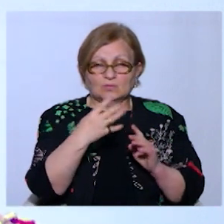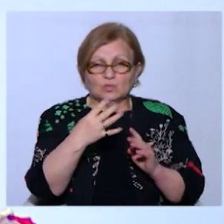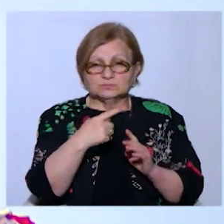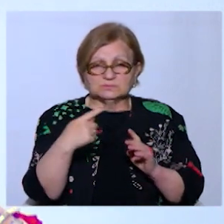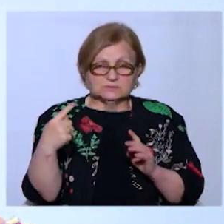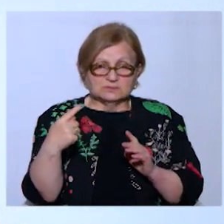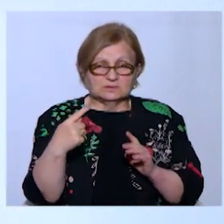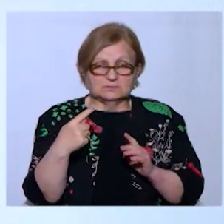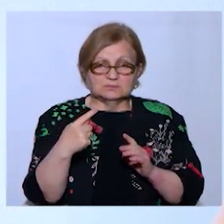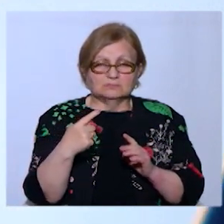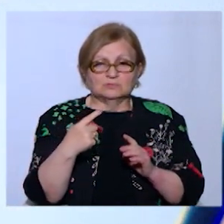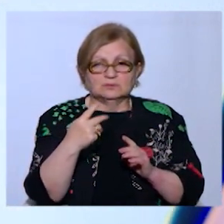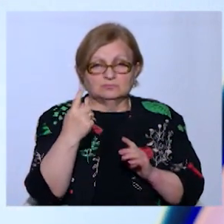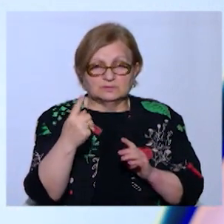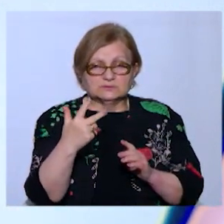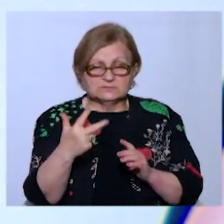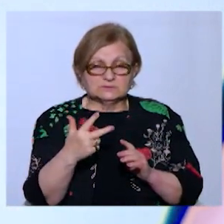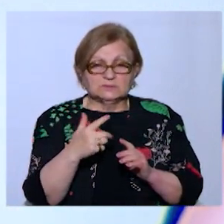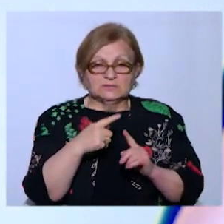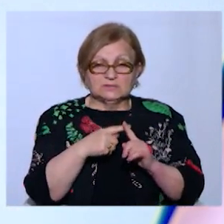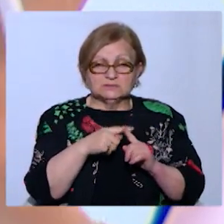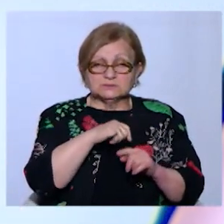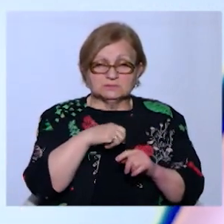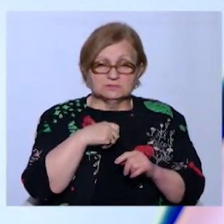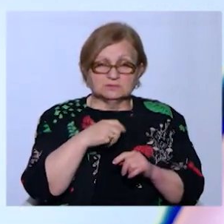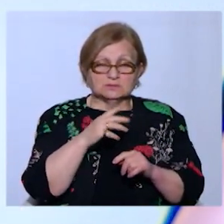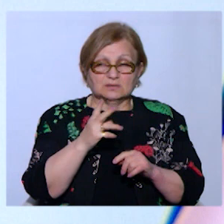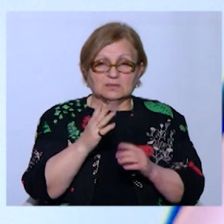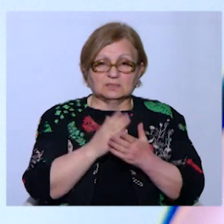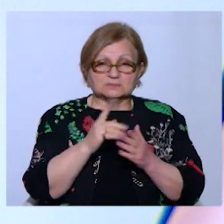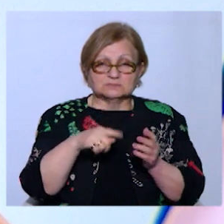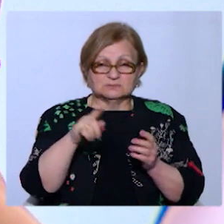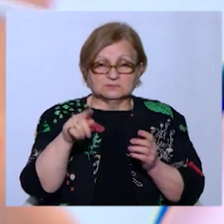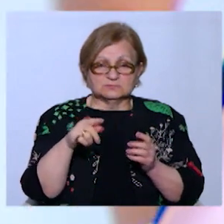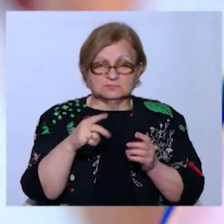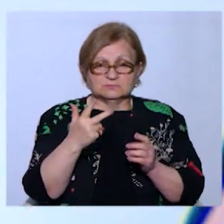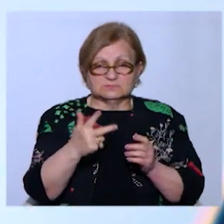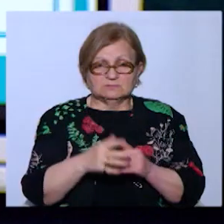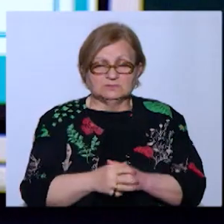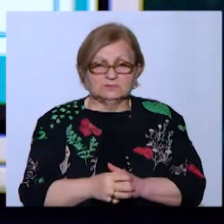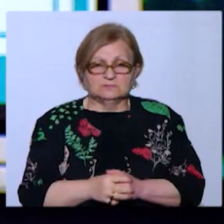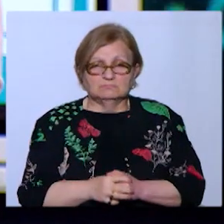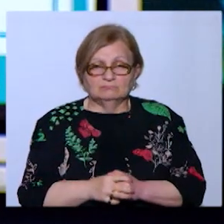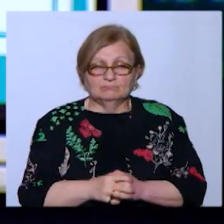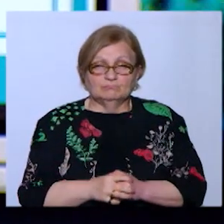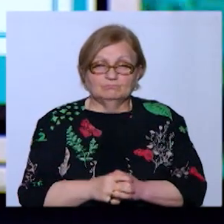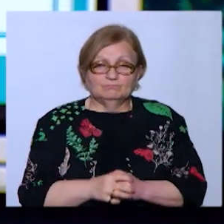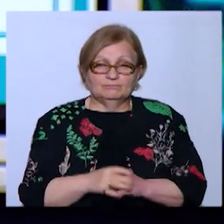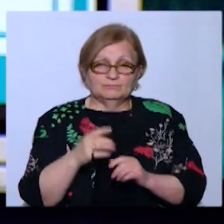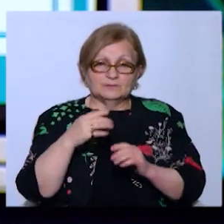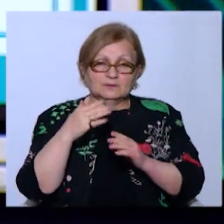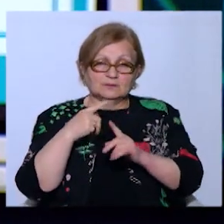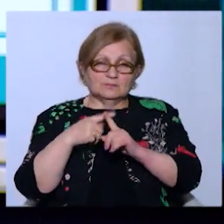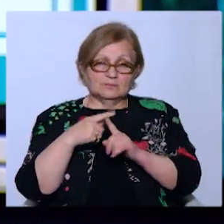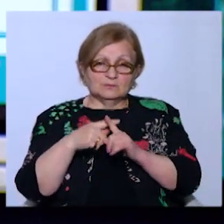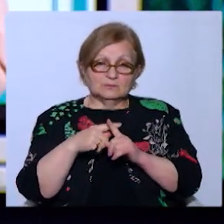გამოკლებული 1-ი 3. x-ი არის კვადრატული ფესვი 3-დან, ხო? ანუ დადებითი გვერდი